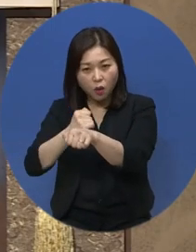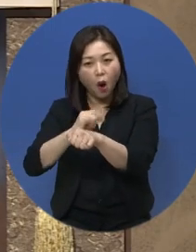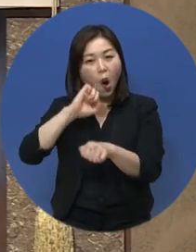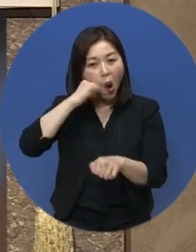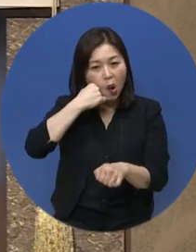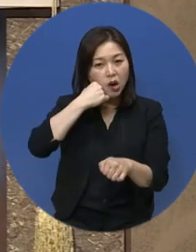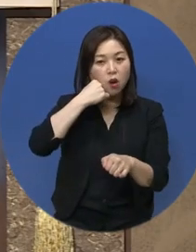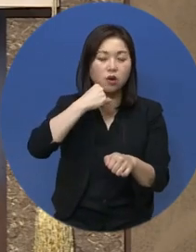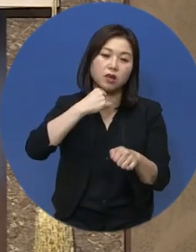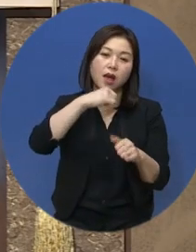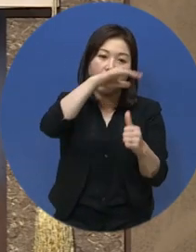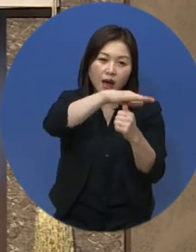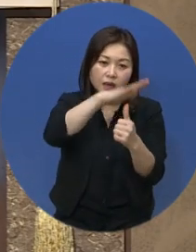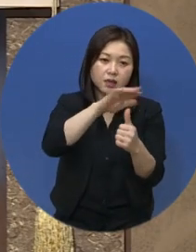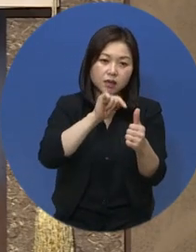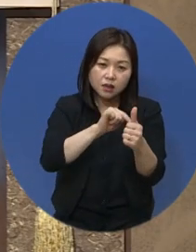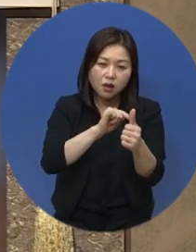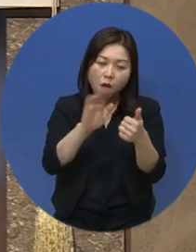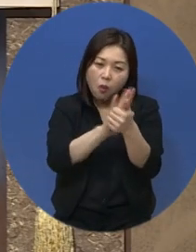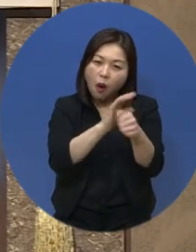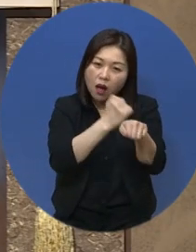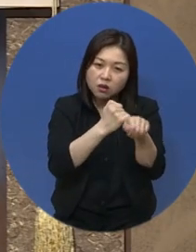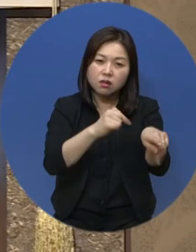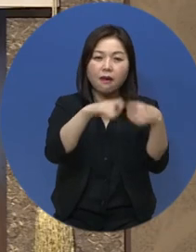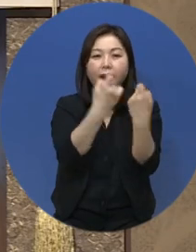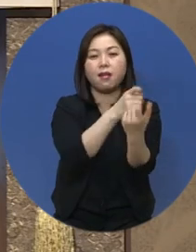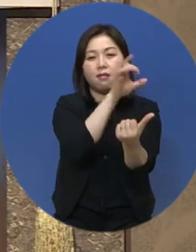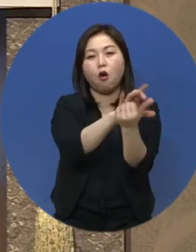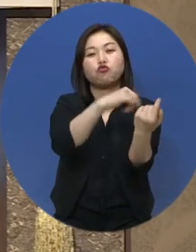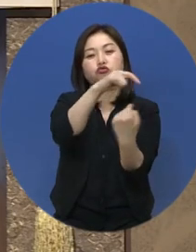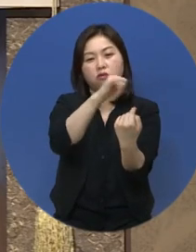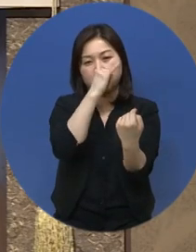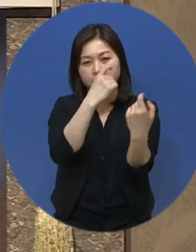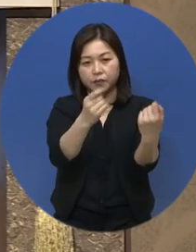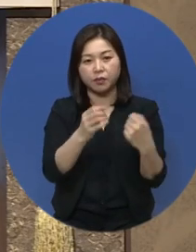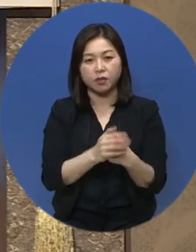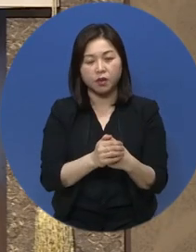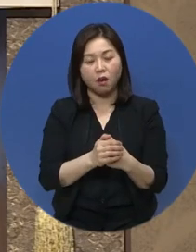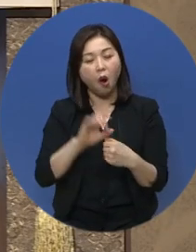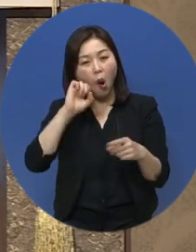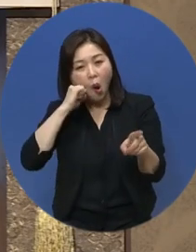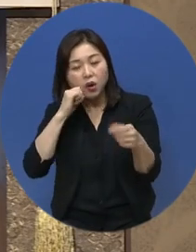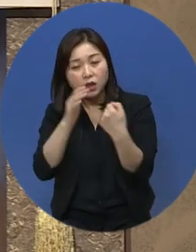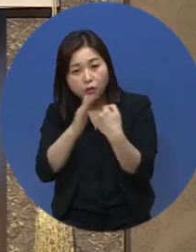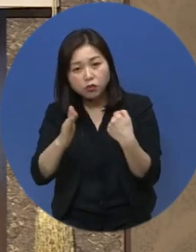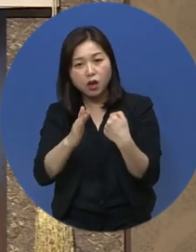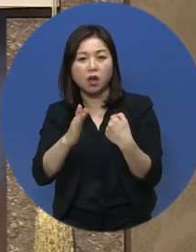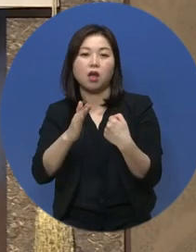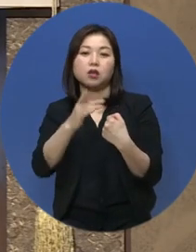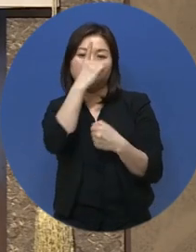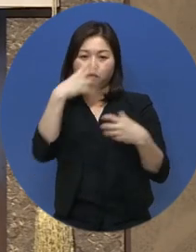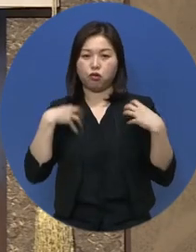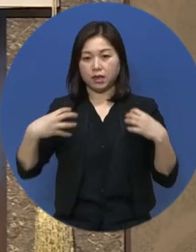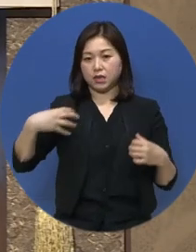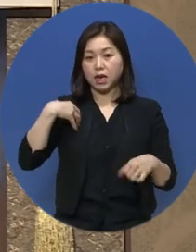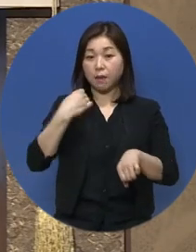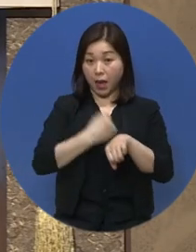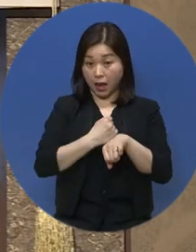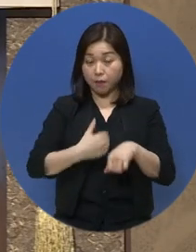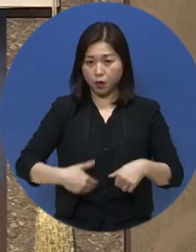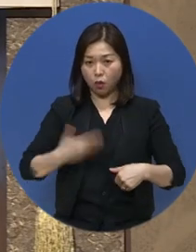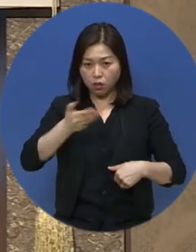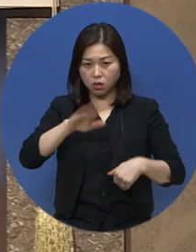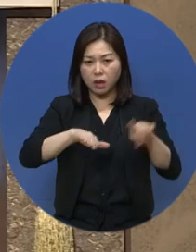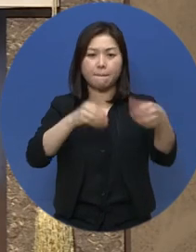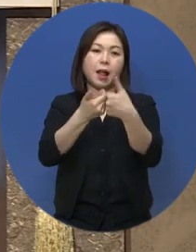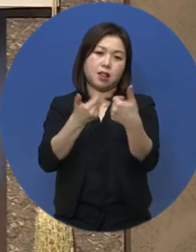있는 좀 해괴한 모양이 지금 만들어지고 그러네요. 있는 거예요. 그러니까 어려울수록 국가가 책임져야 되는데 네. 거꾸로 지금 모양새가 만들어진